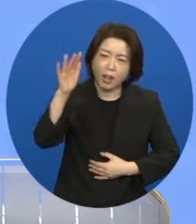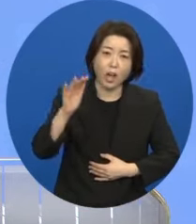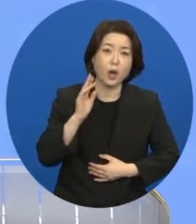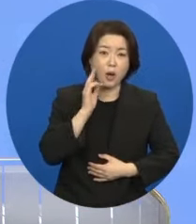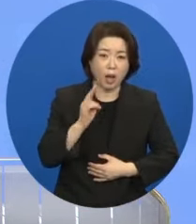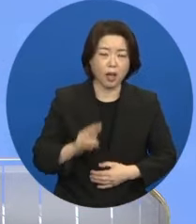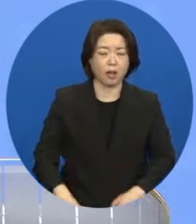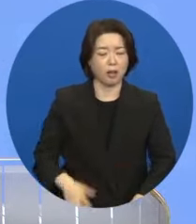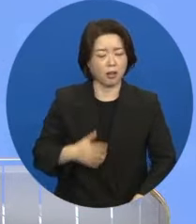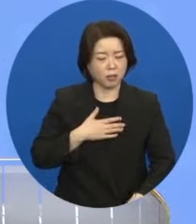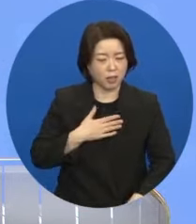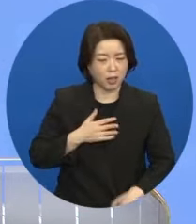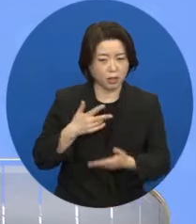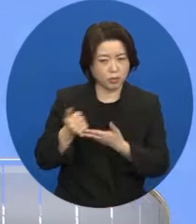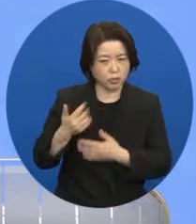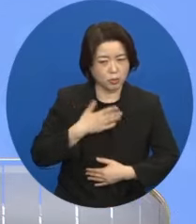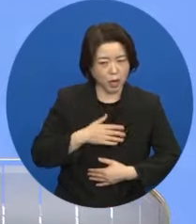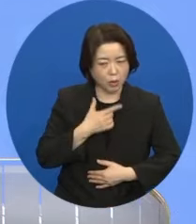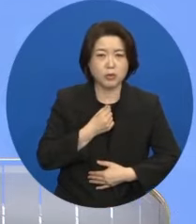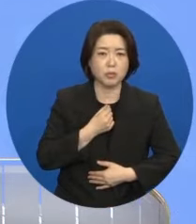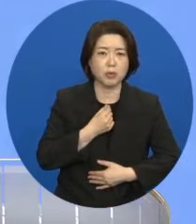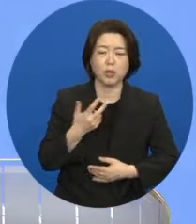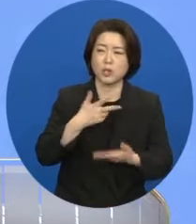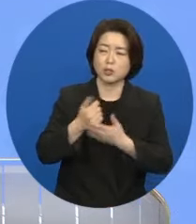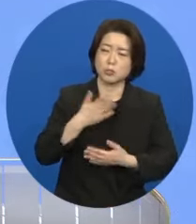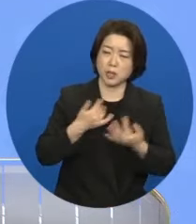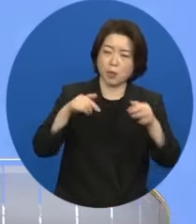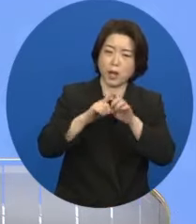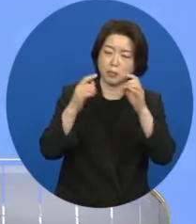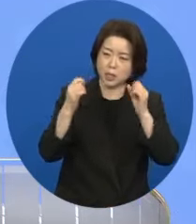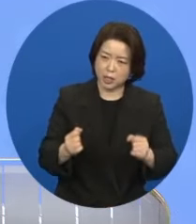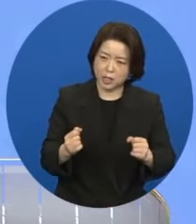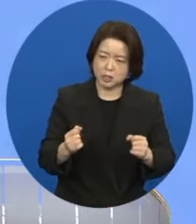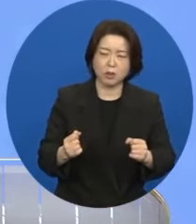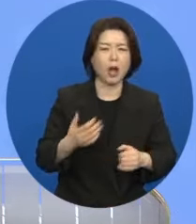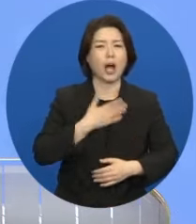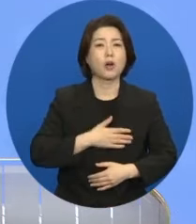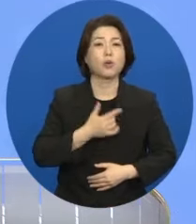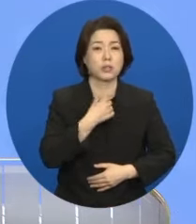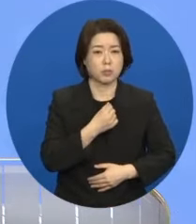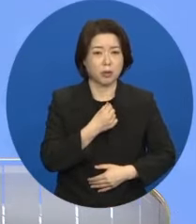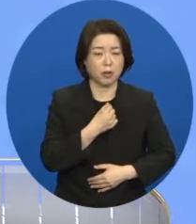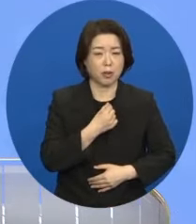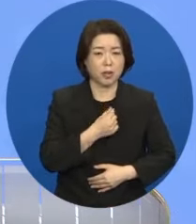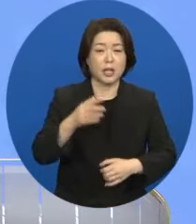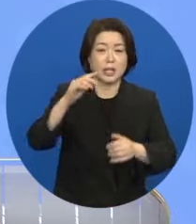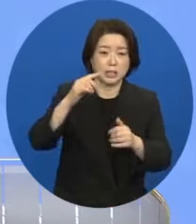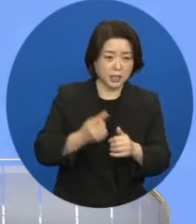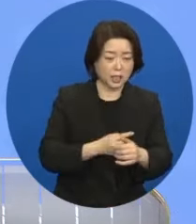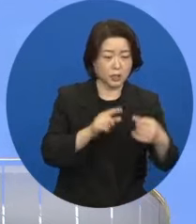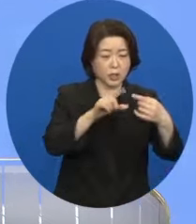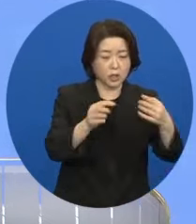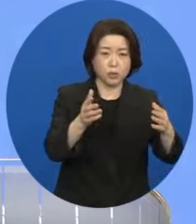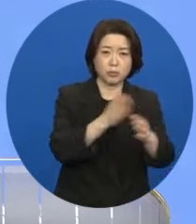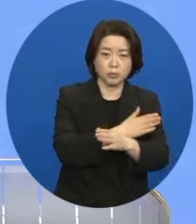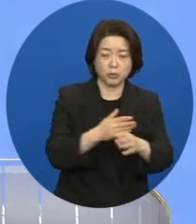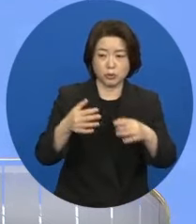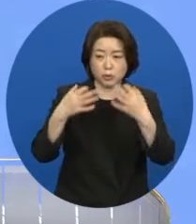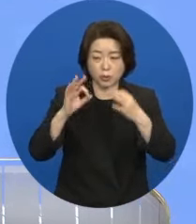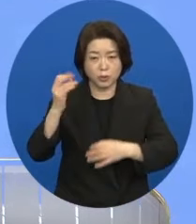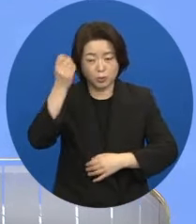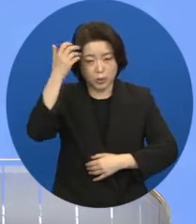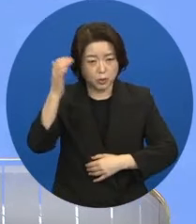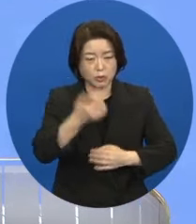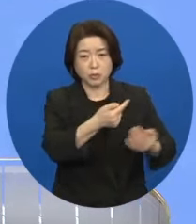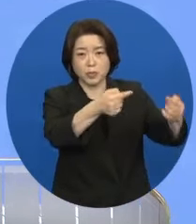정말 주님을 알고 싶습니다 주님이 나와 함께 하신 줄 알고 싶습니다 그래서 오신 거예요 그랬다가 안수 기도까지